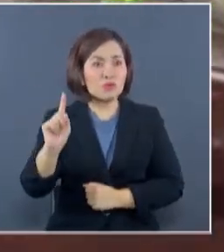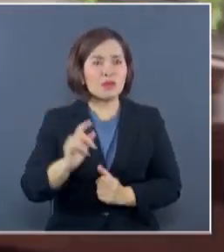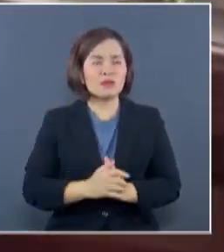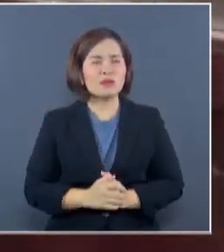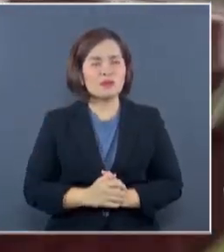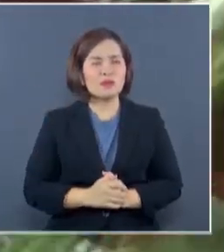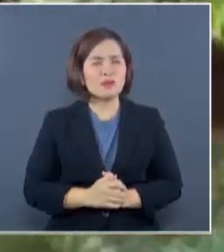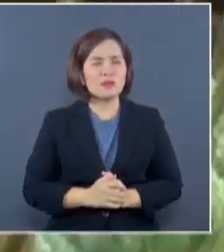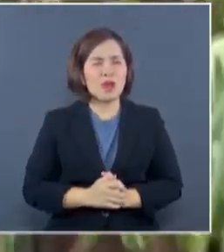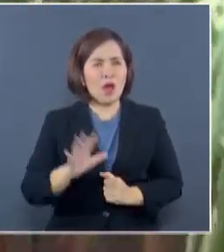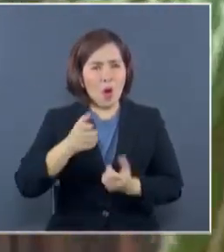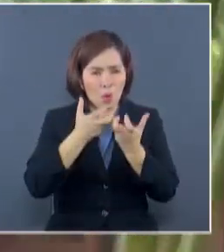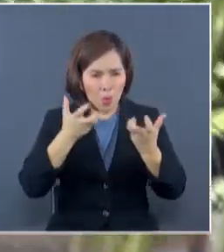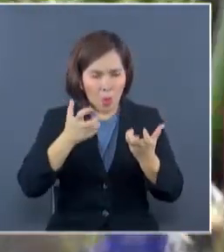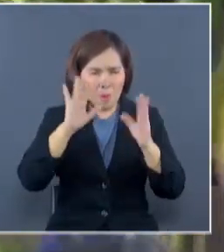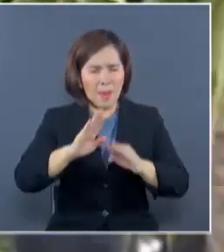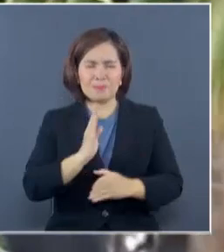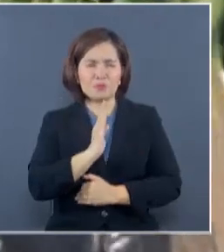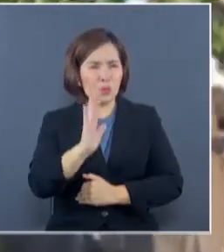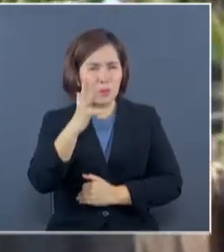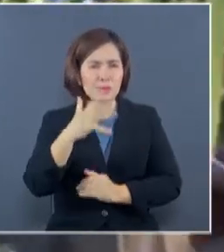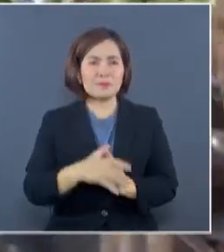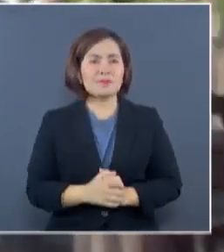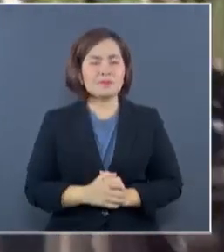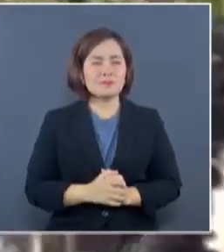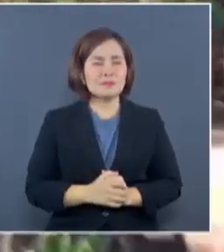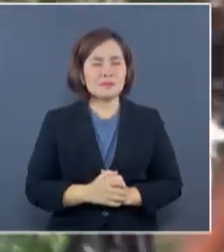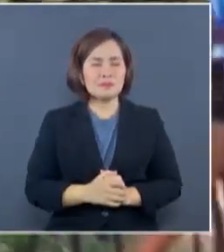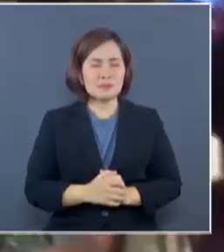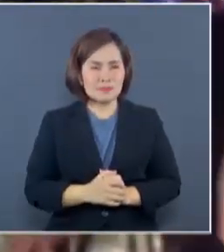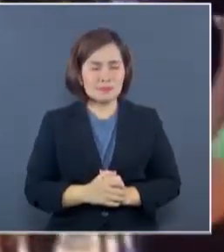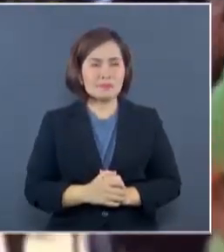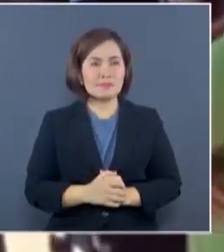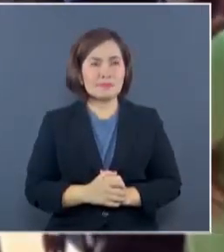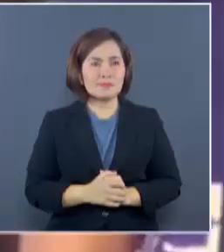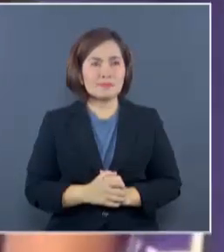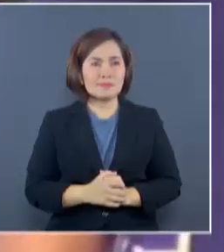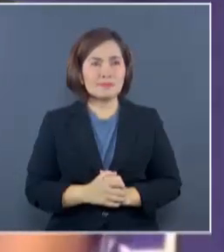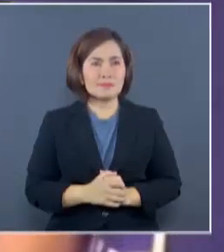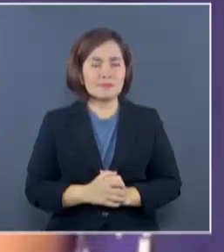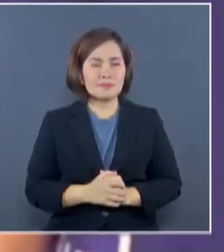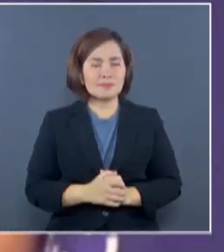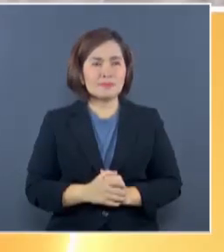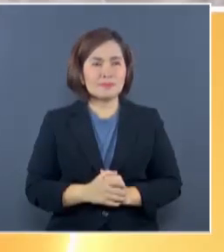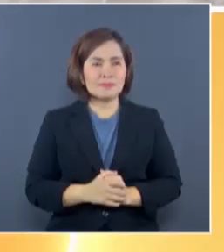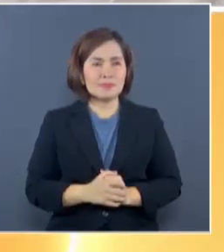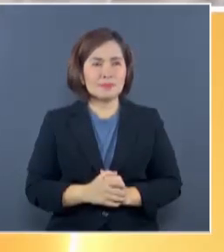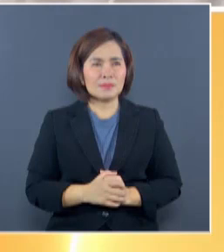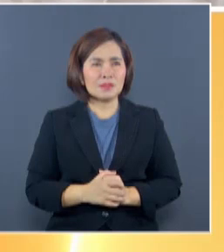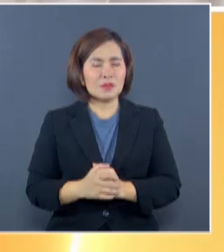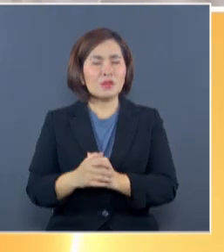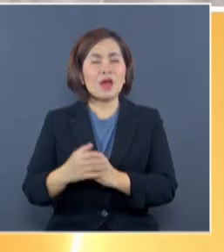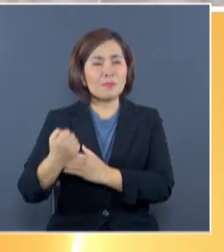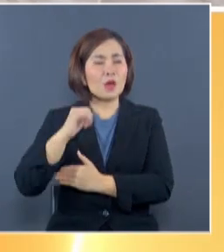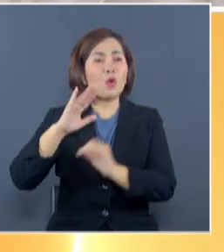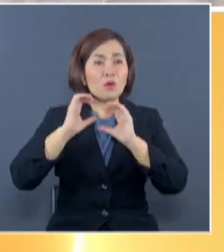เป็นการได้วัตถุพยานโดยไม่สุจริตครับที่สำคัญคู่ต่อสู้ของทางทนายสุรชัยเนี่ยนะครับคือเจ้าหน้าที่ก็คืออำ